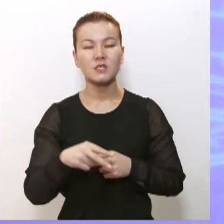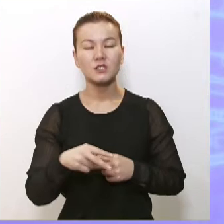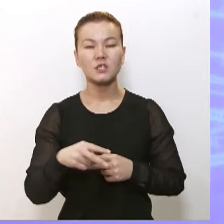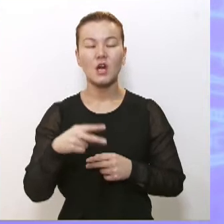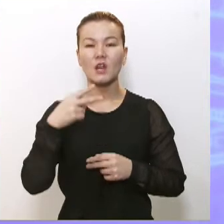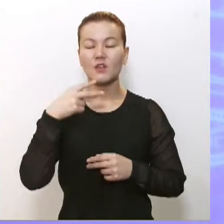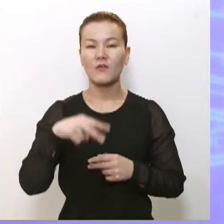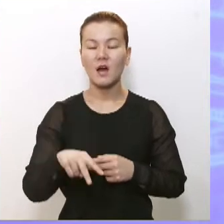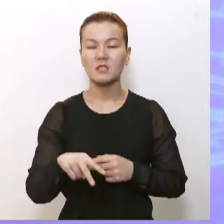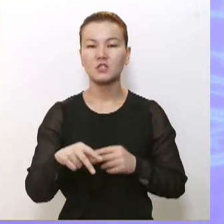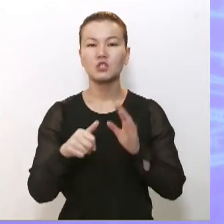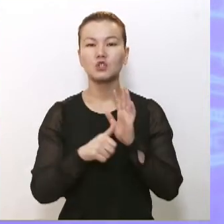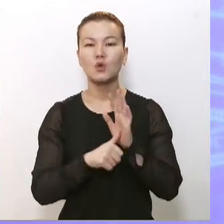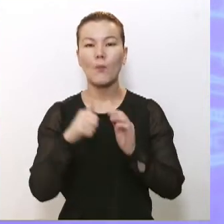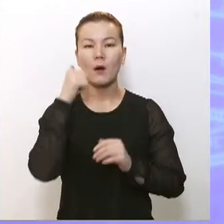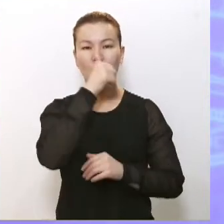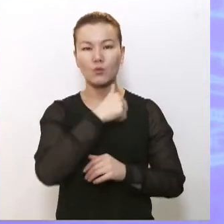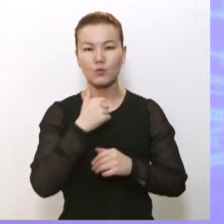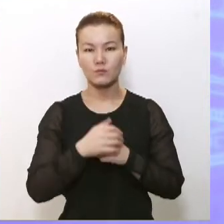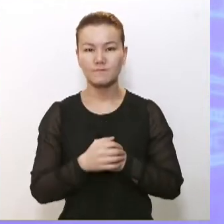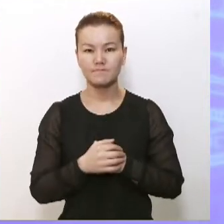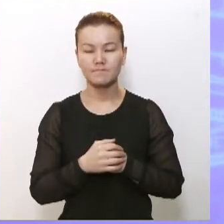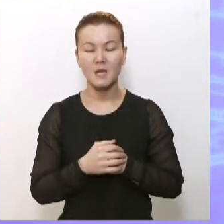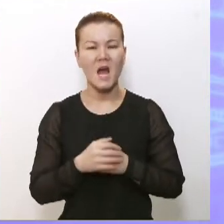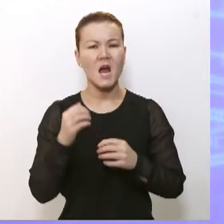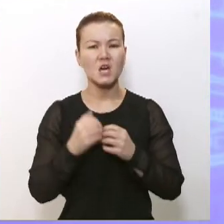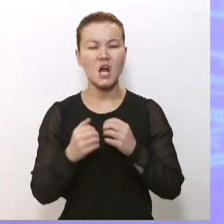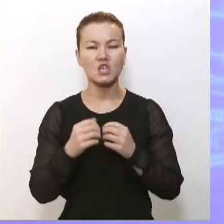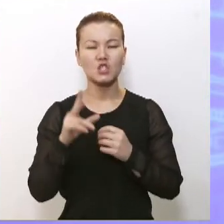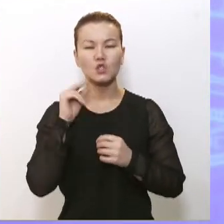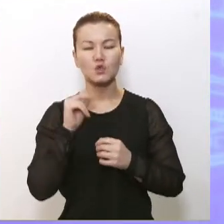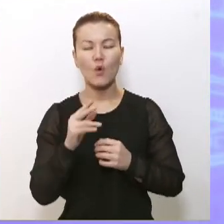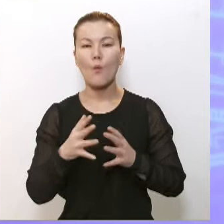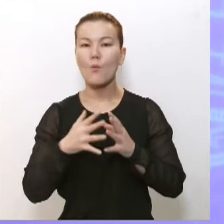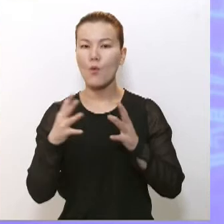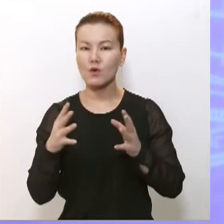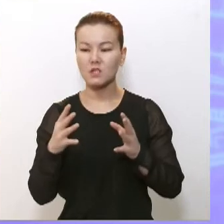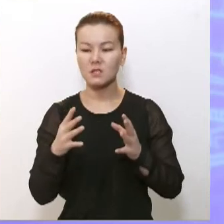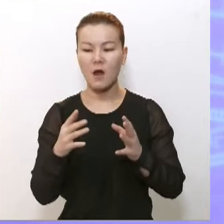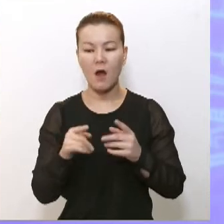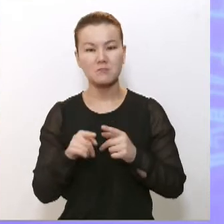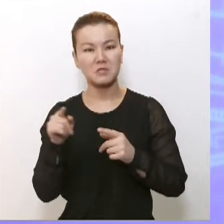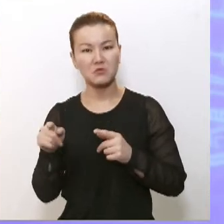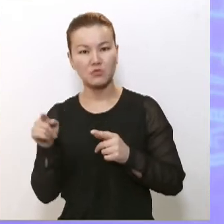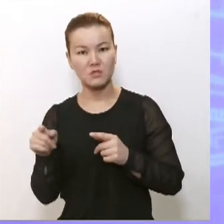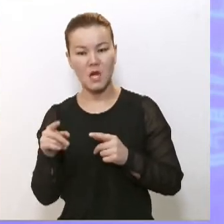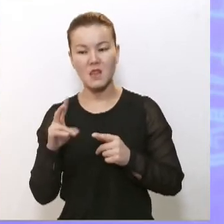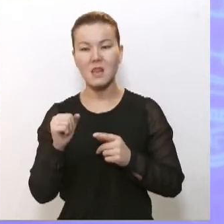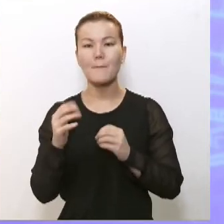2026 году каждое число больше предыдущего на 15